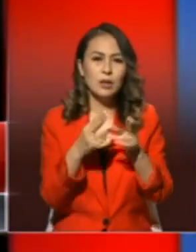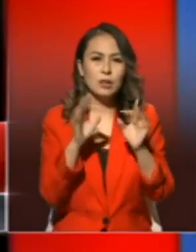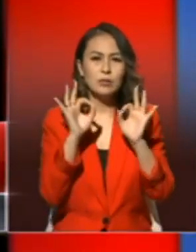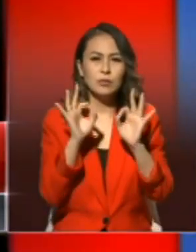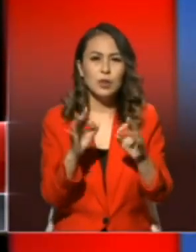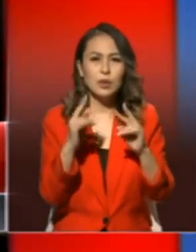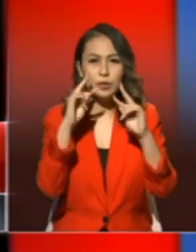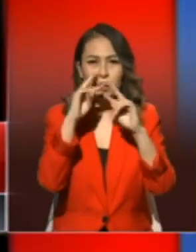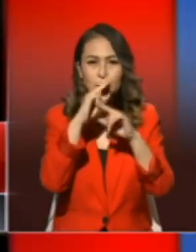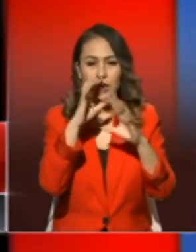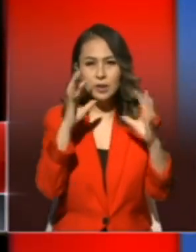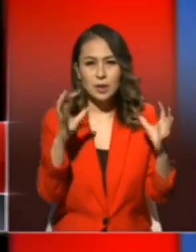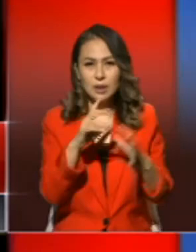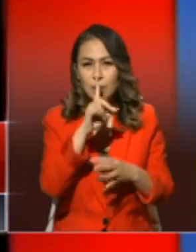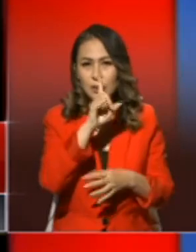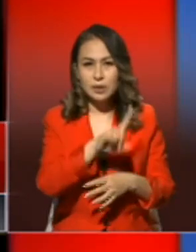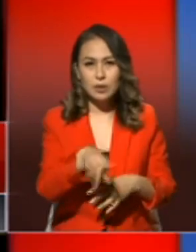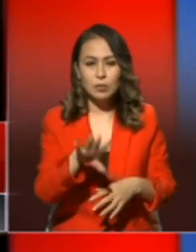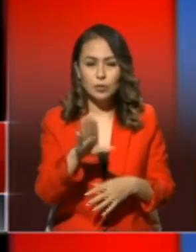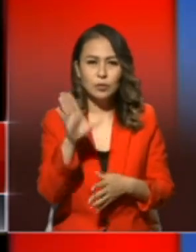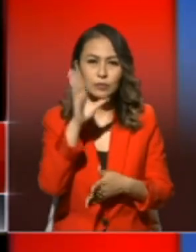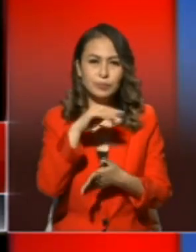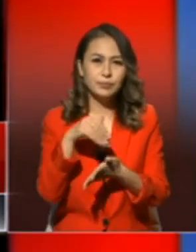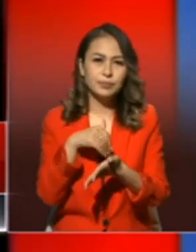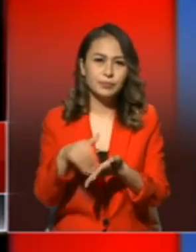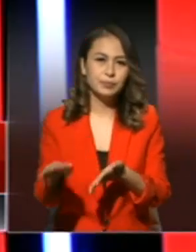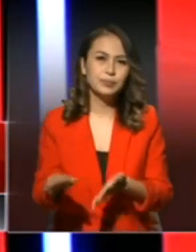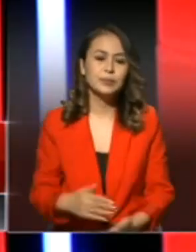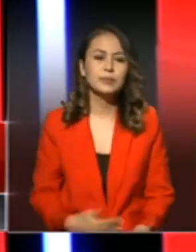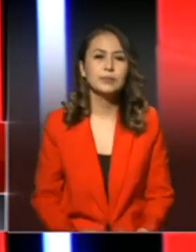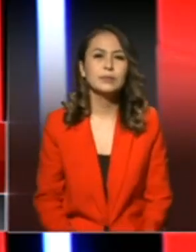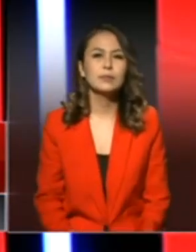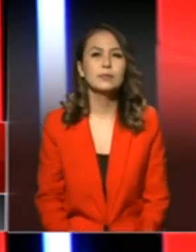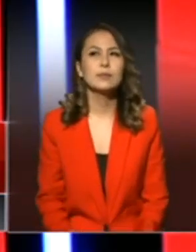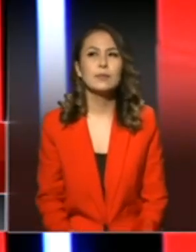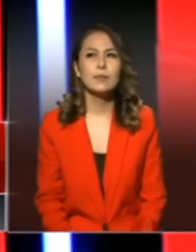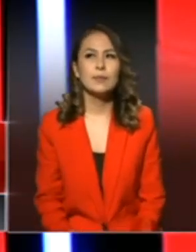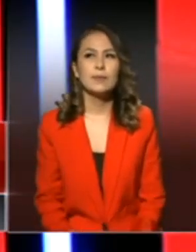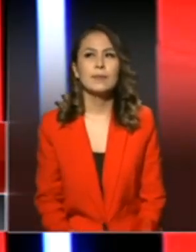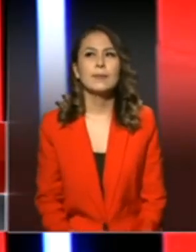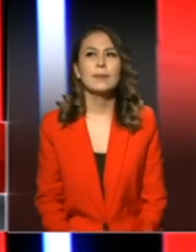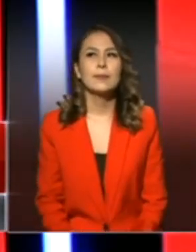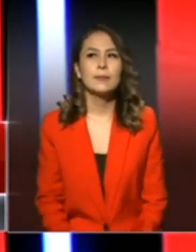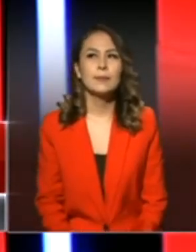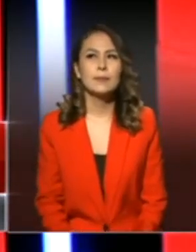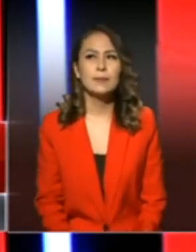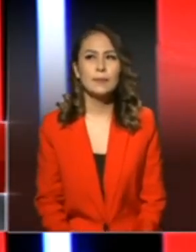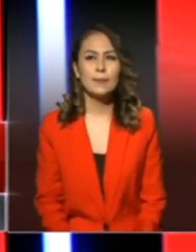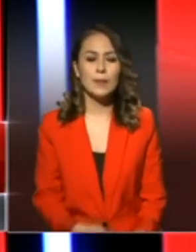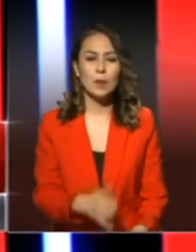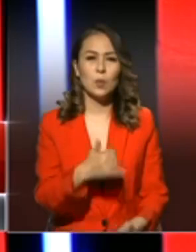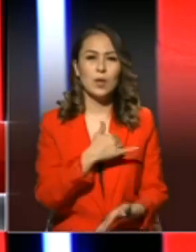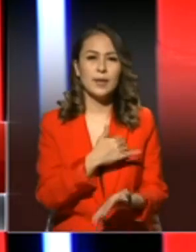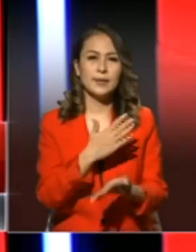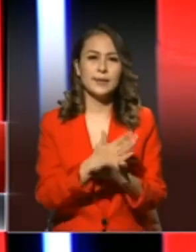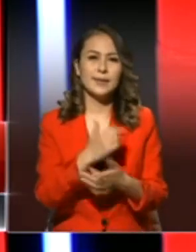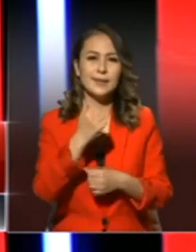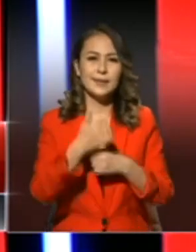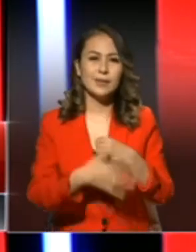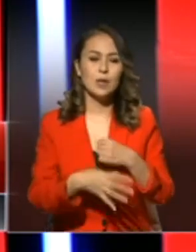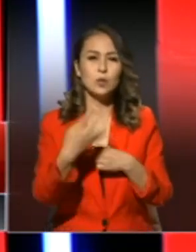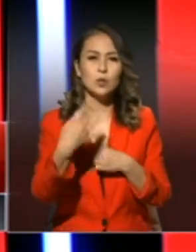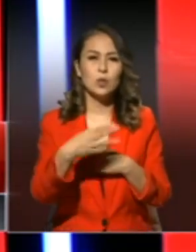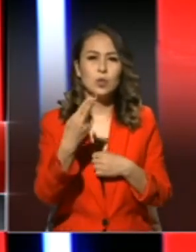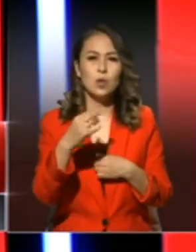онда отторжение болуы мүмкін. Бізде 6 трансплантау орталығы бар, 40 донорлық